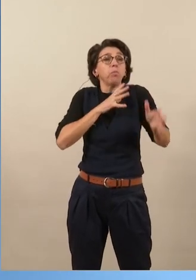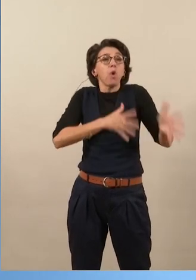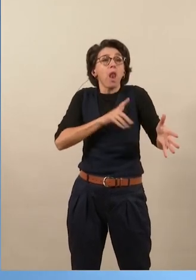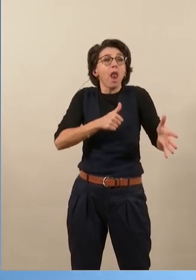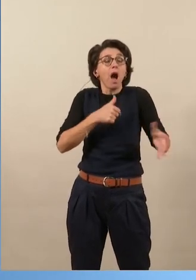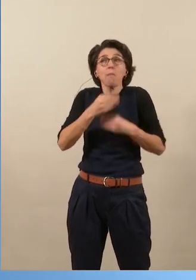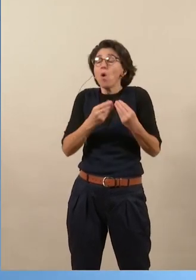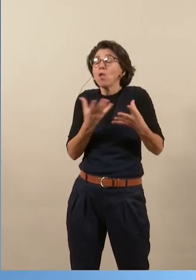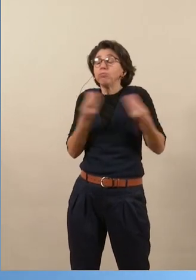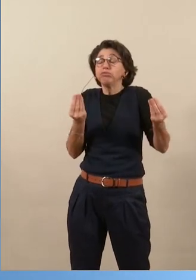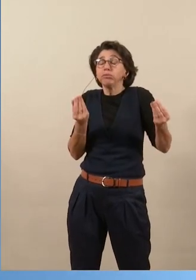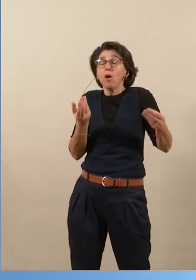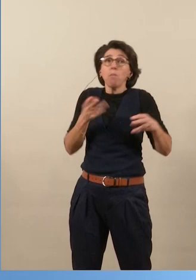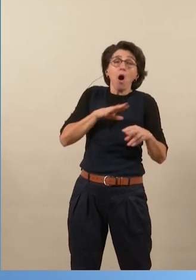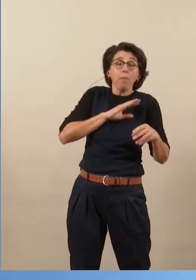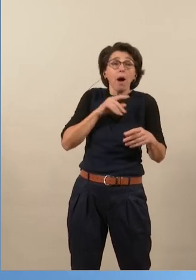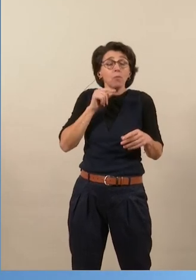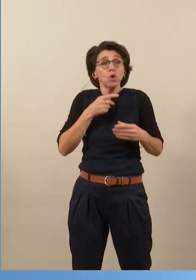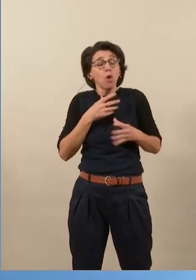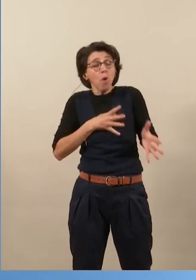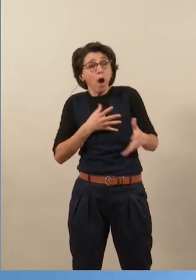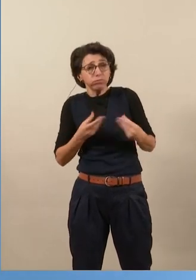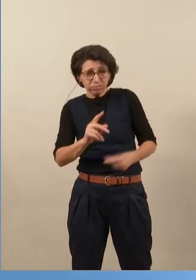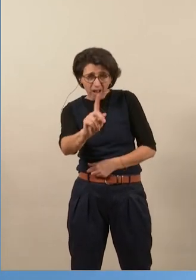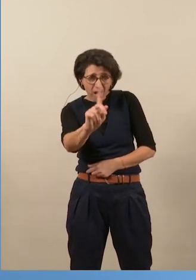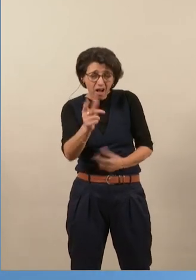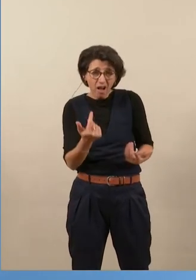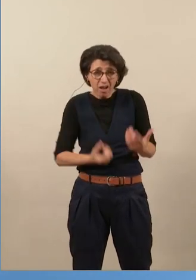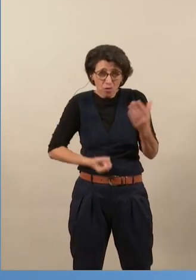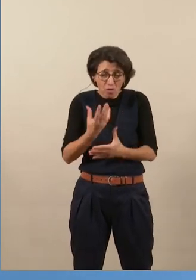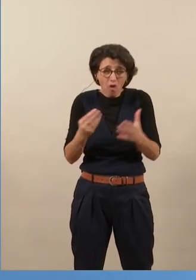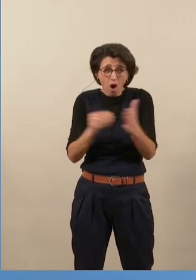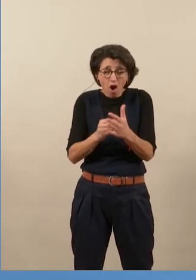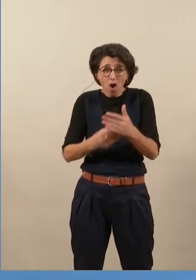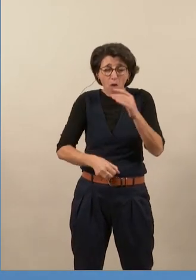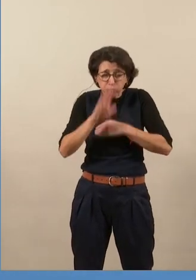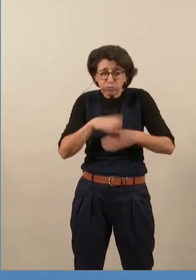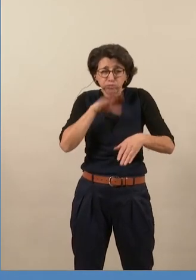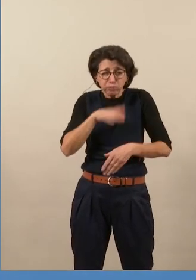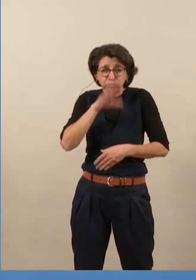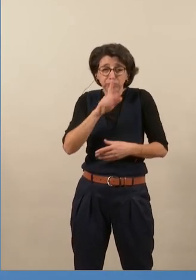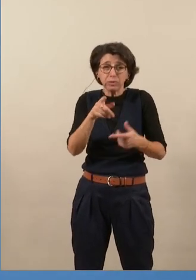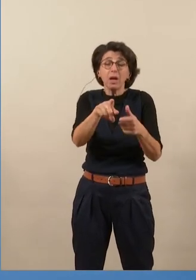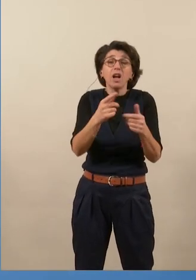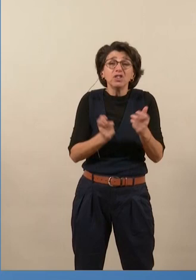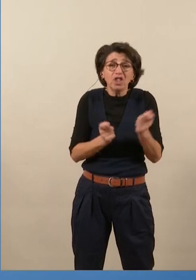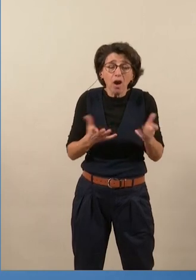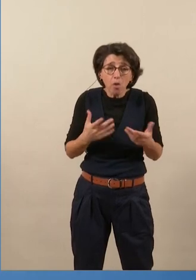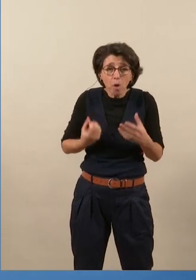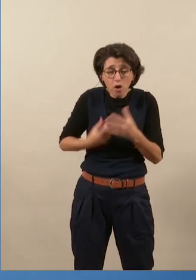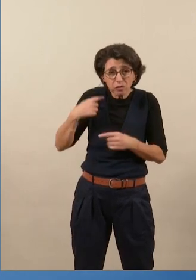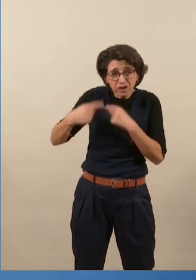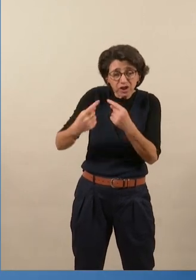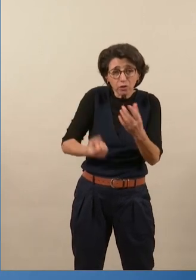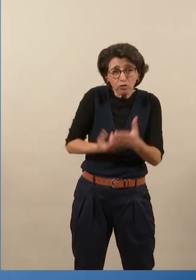il va encore avoir beaucoup de de d'éléments nouveaux auxquels il faudra faire face donc la vérité bête elle est là sous nos